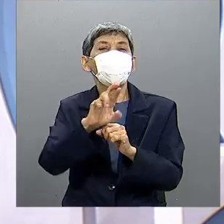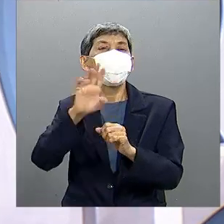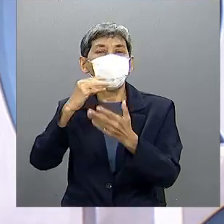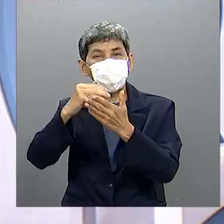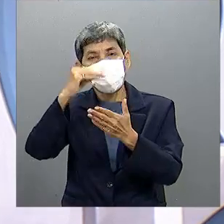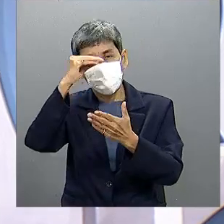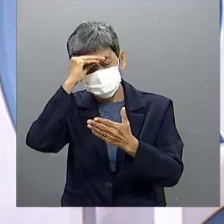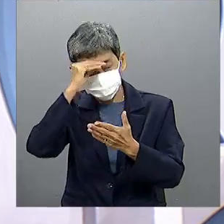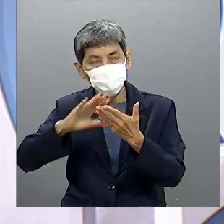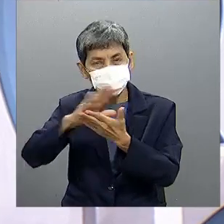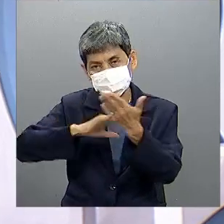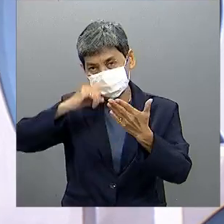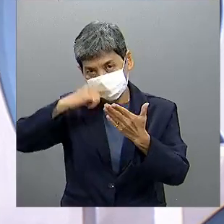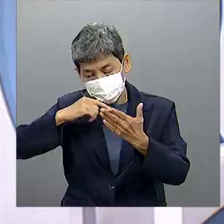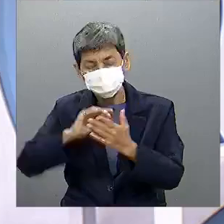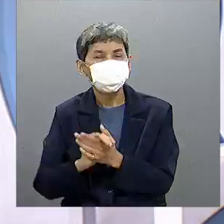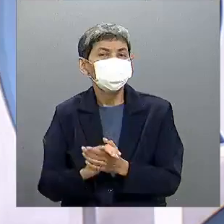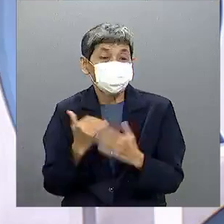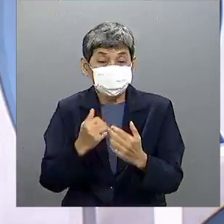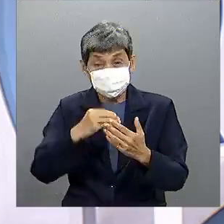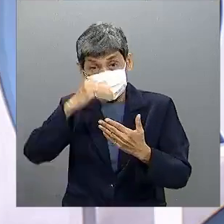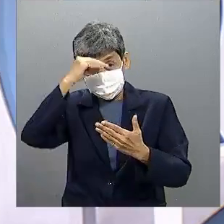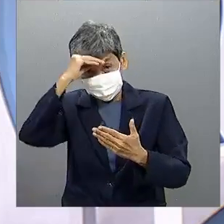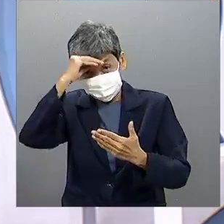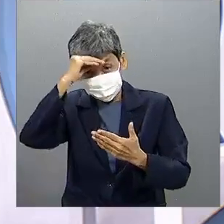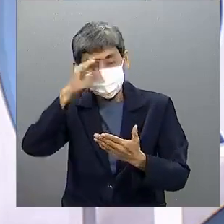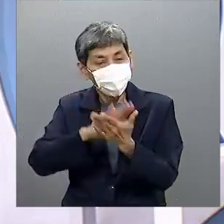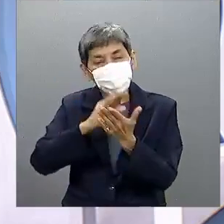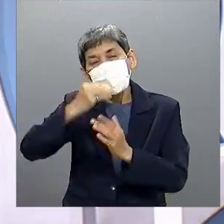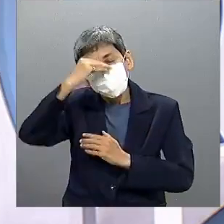ไทยและจะไม่ทำให้เด็กๆนั้นหลุดออกจากระบบการศึกษาอีกด้วยนะคะ